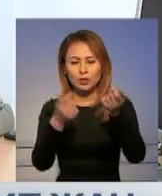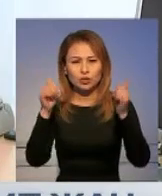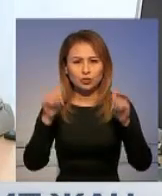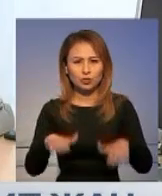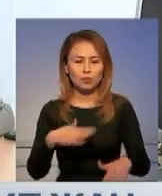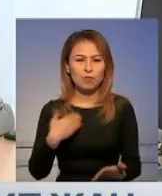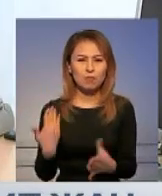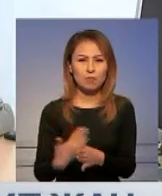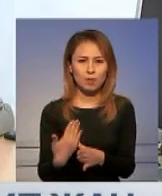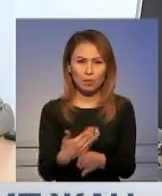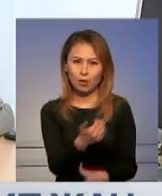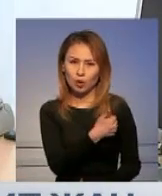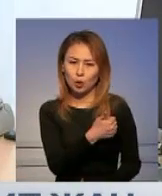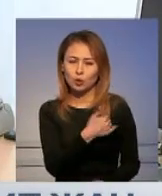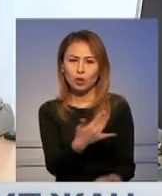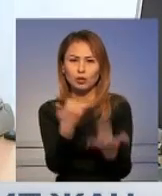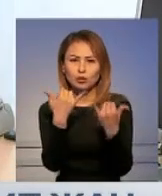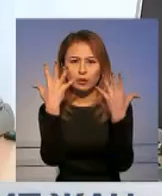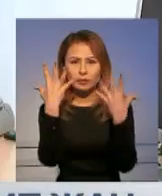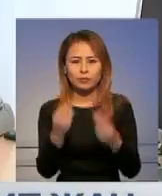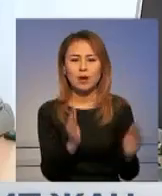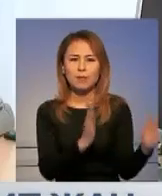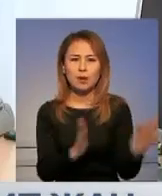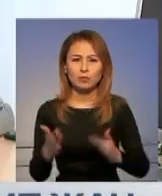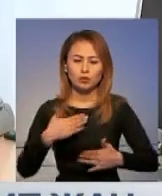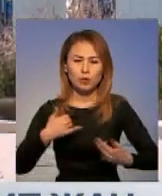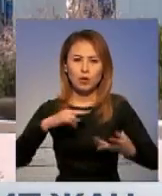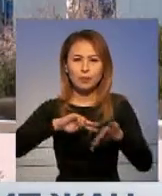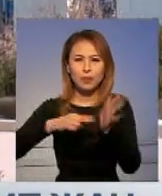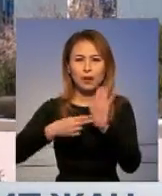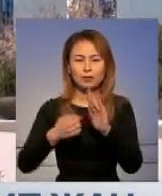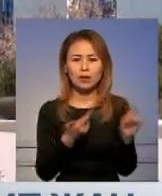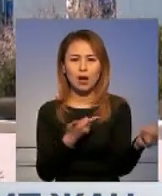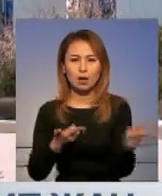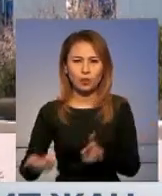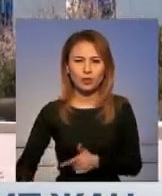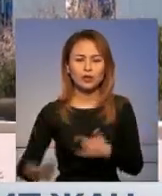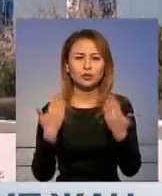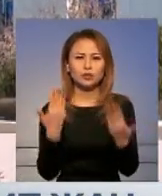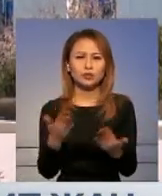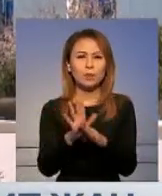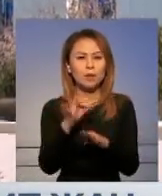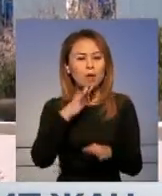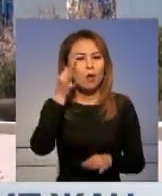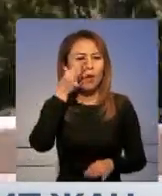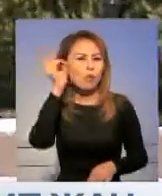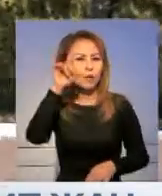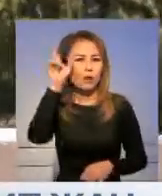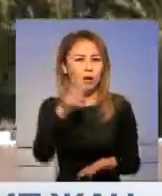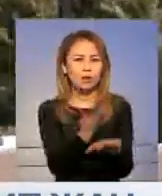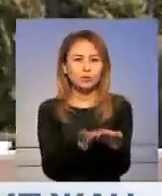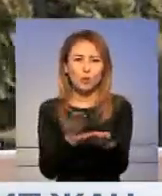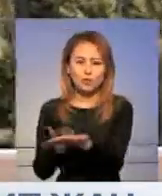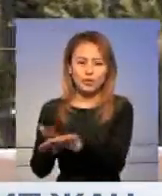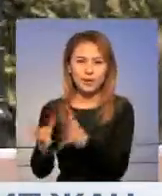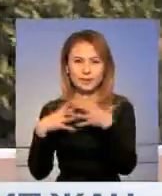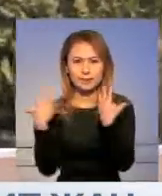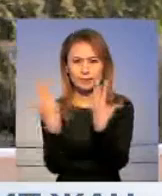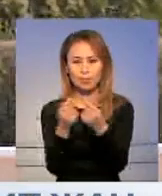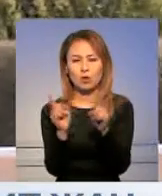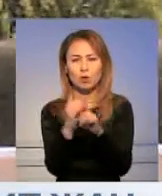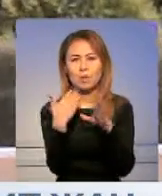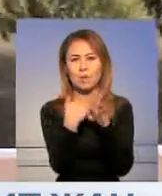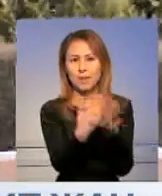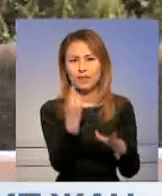шешілуіне салыссам деймін. Қазір бірқатар жоба дайындап жатырмын. Владислав Трифонов білікті кеңесші ғана емес, отбасының тірегі,